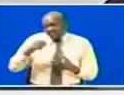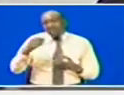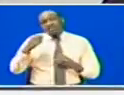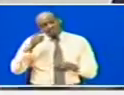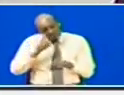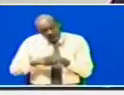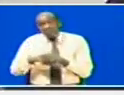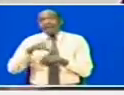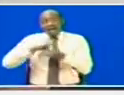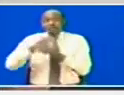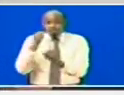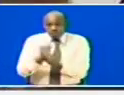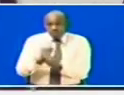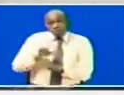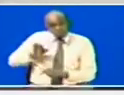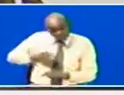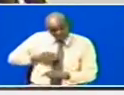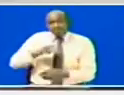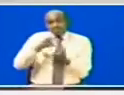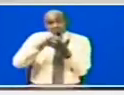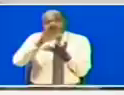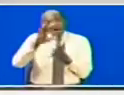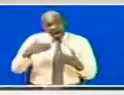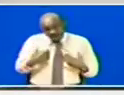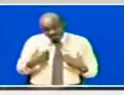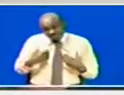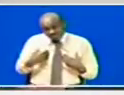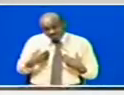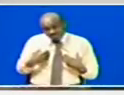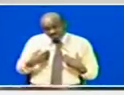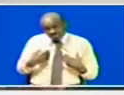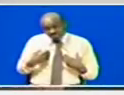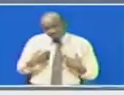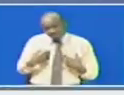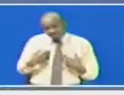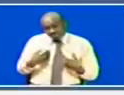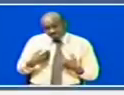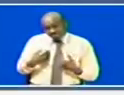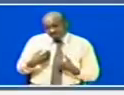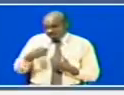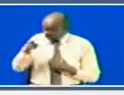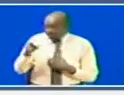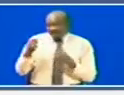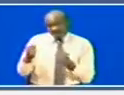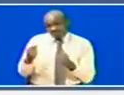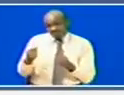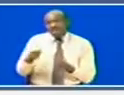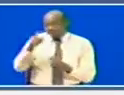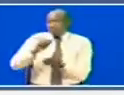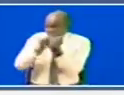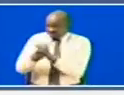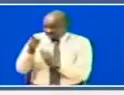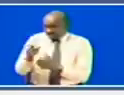kusoma na kupata kazi bado mwanamke. Na ni vipi unapopata kazi? Kwa mtaalao badilishwe. Si mtaalao. Kama ukikibadilisha